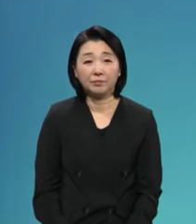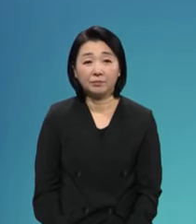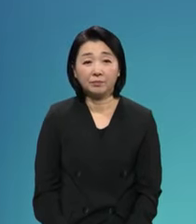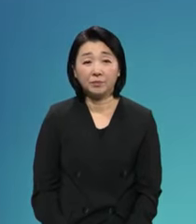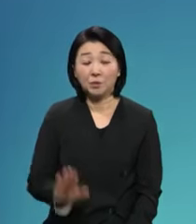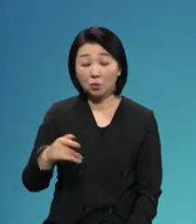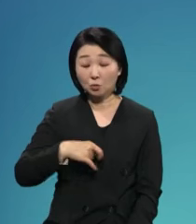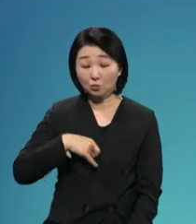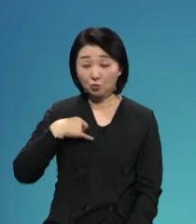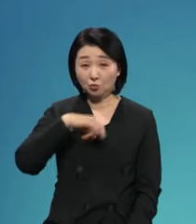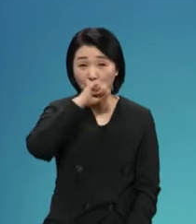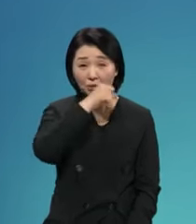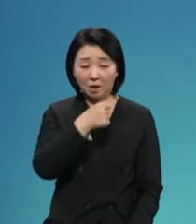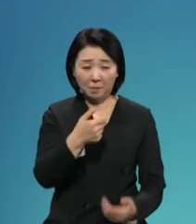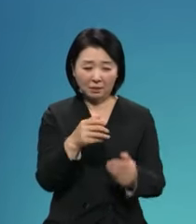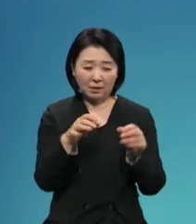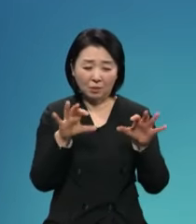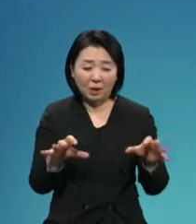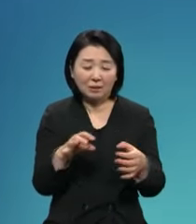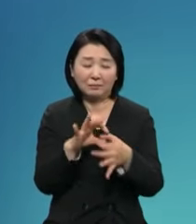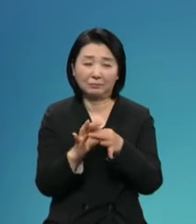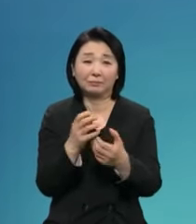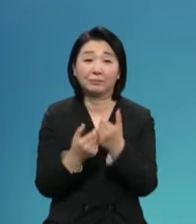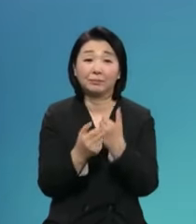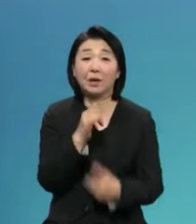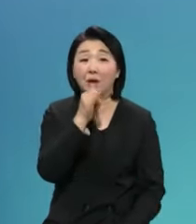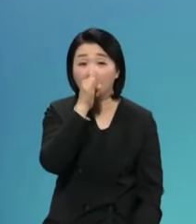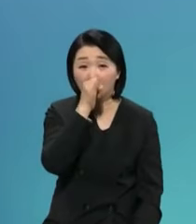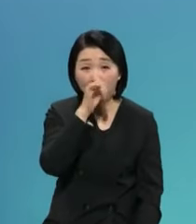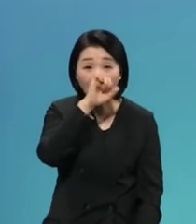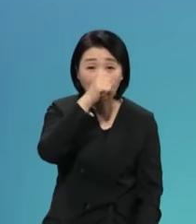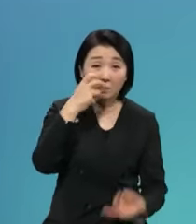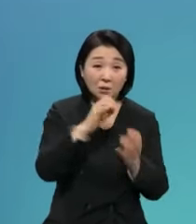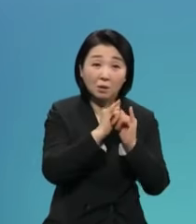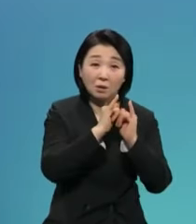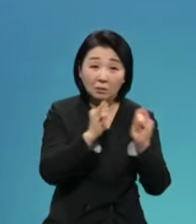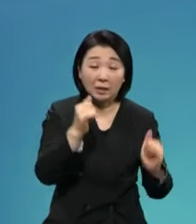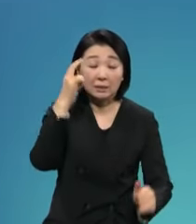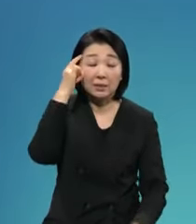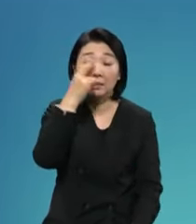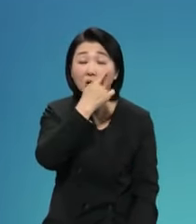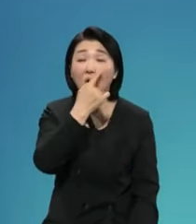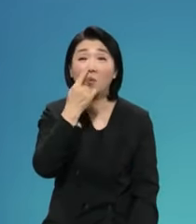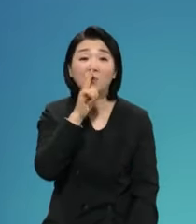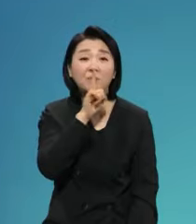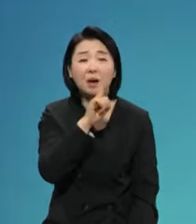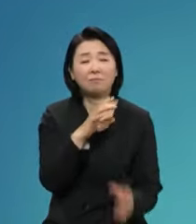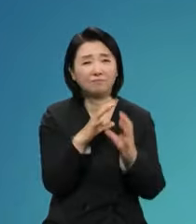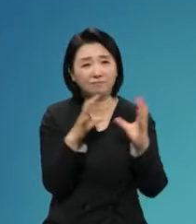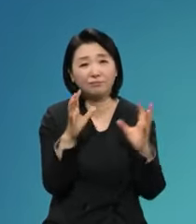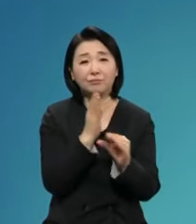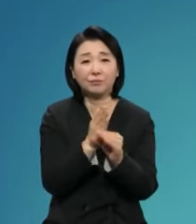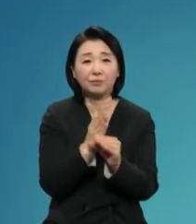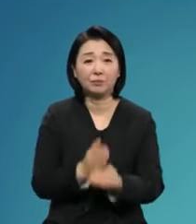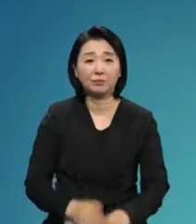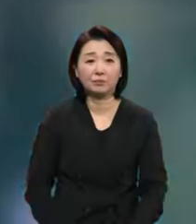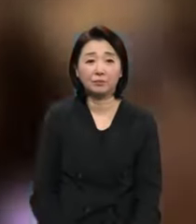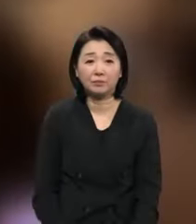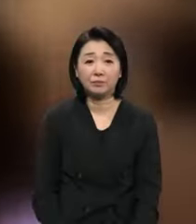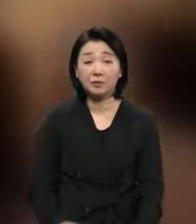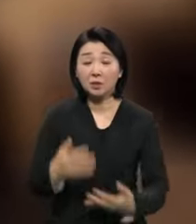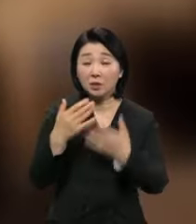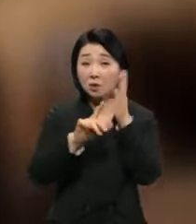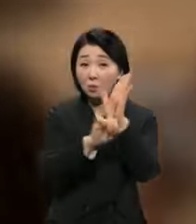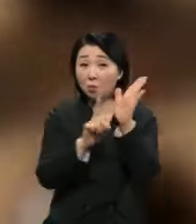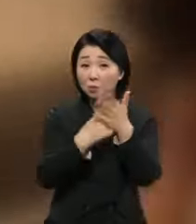최근 중국과 대만의 관계에 긴장감이 높아지면서 대만 연예인들에게 사상검증 논란이 따라붙고 있습니다.